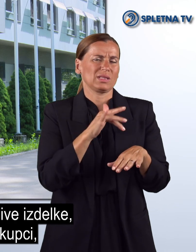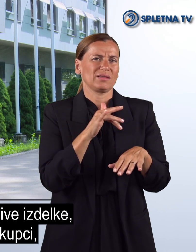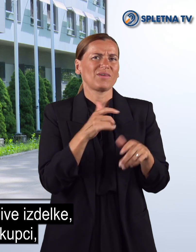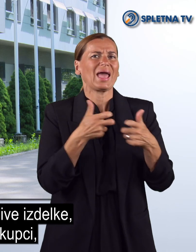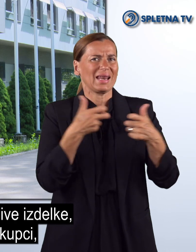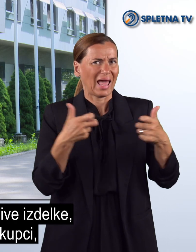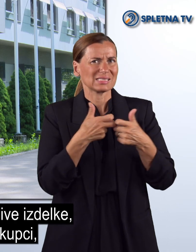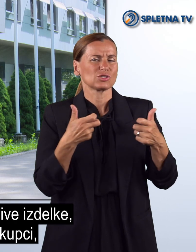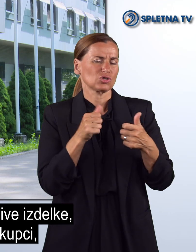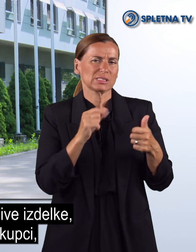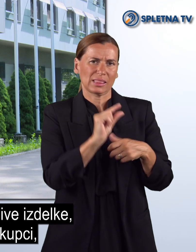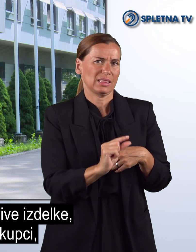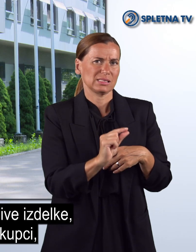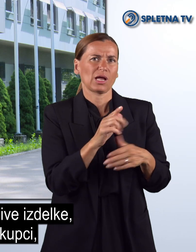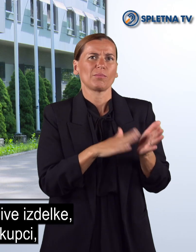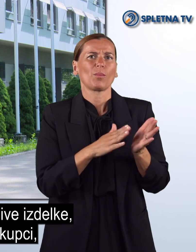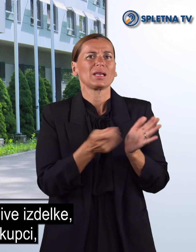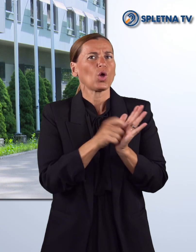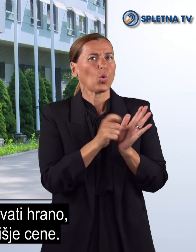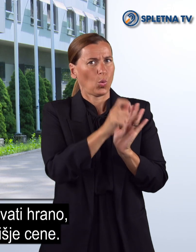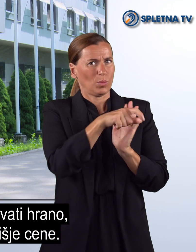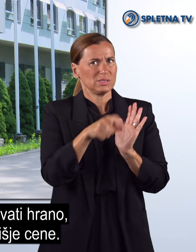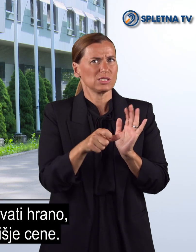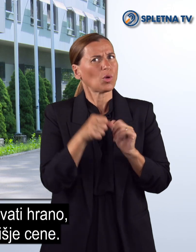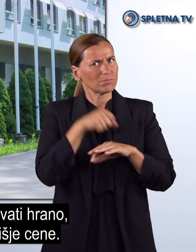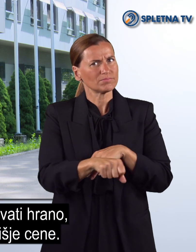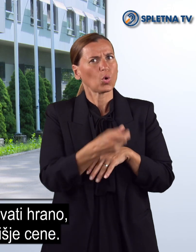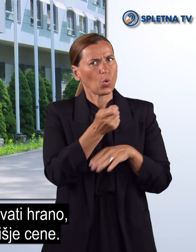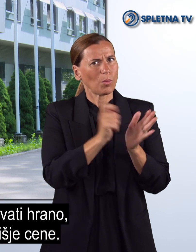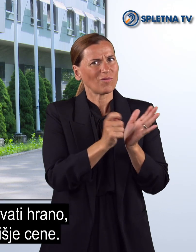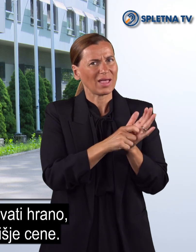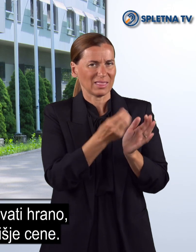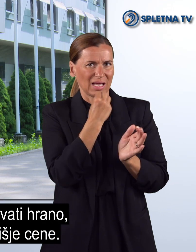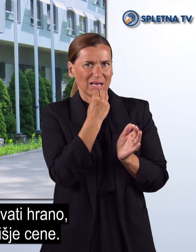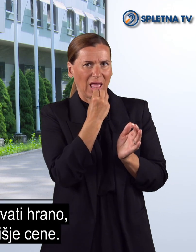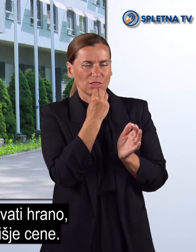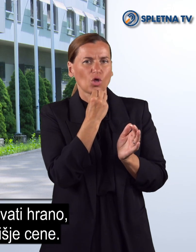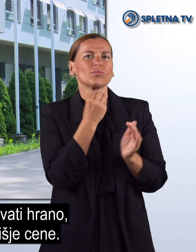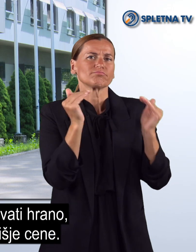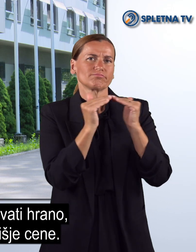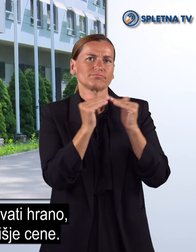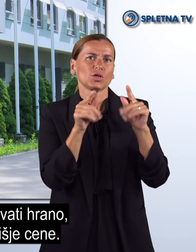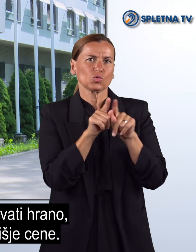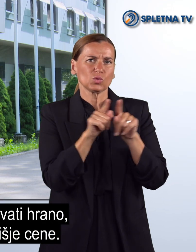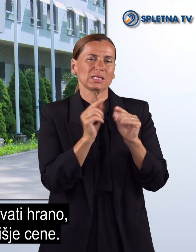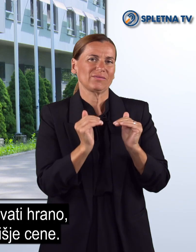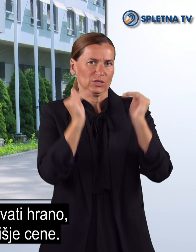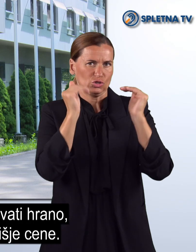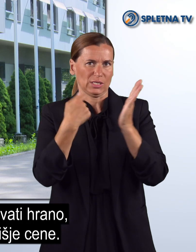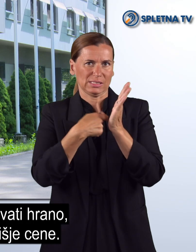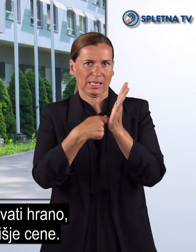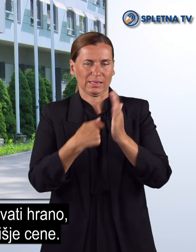torej cenovna elastičnost je zelo nizka, kar pomeni, da kupci, ker so prisiljeni kupovati hrano, torej pristanejo tudi na